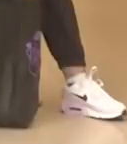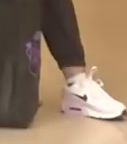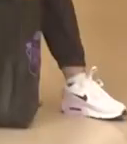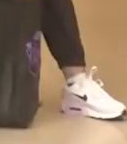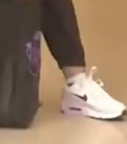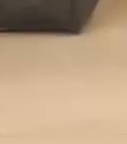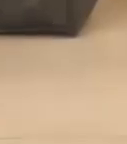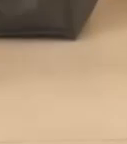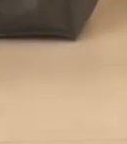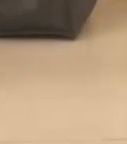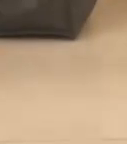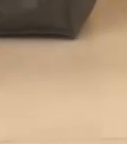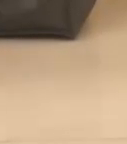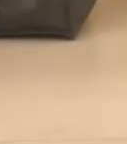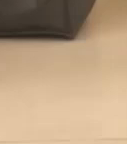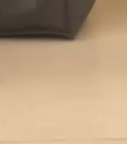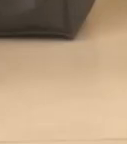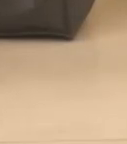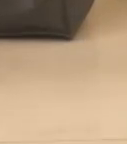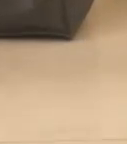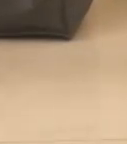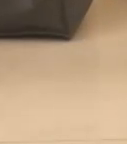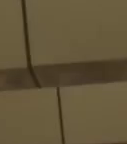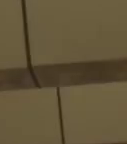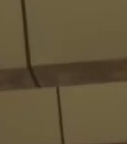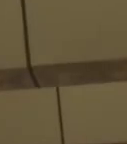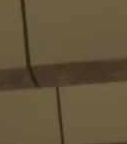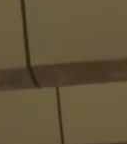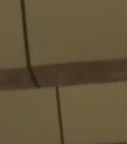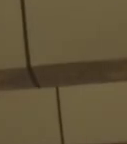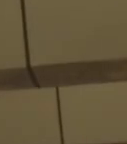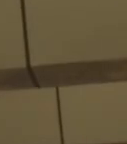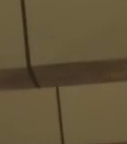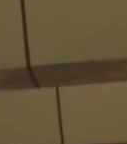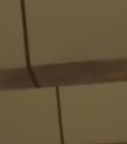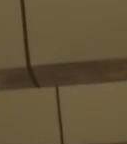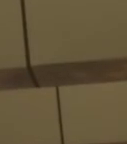Yogyakarta, Semarang, Surabaya, Purwokerto, Cirebon, dan Tegal.